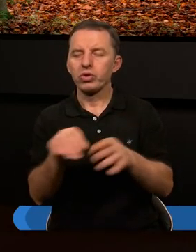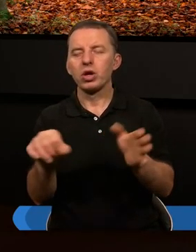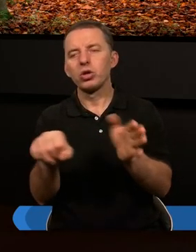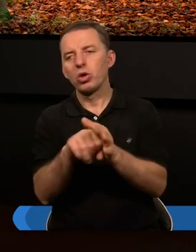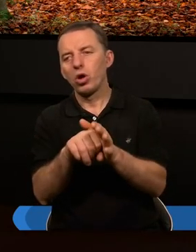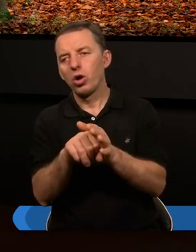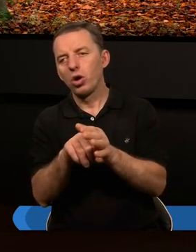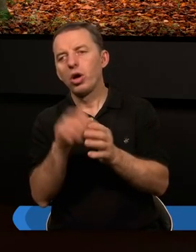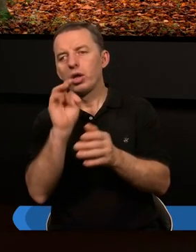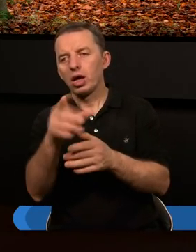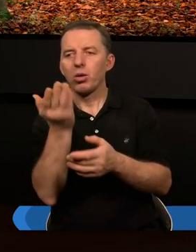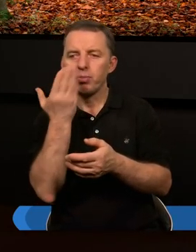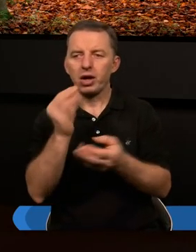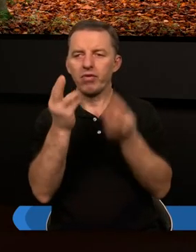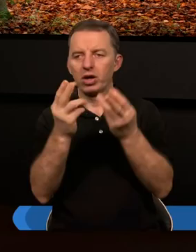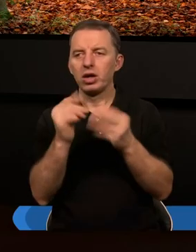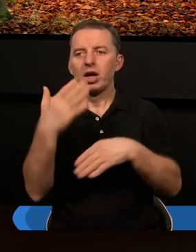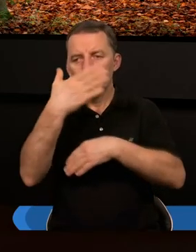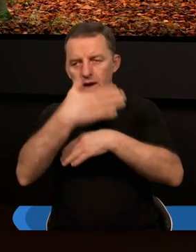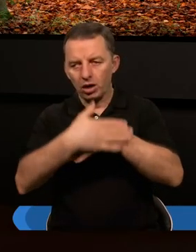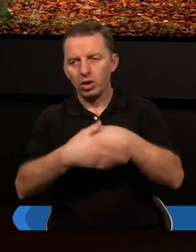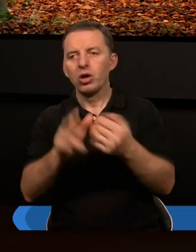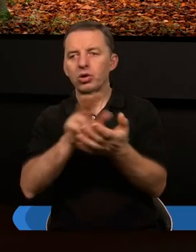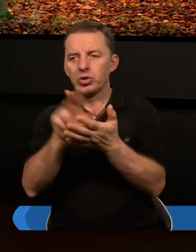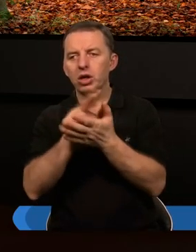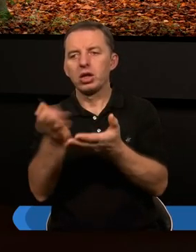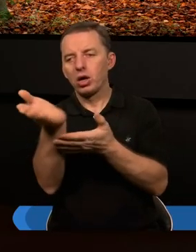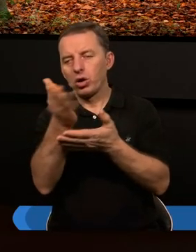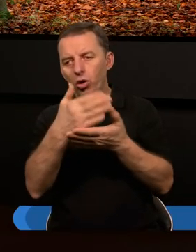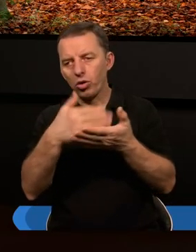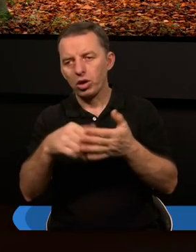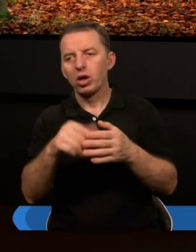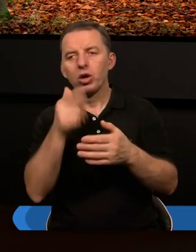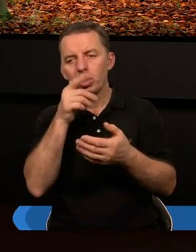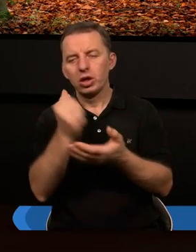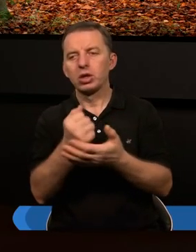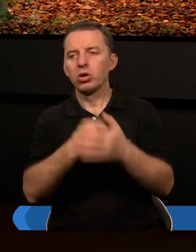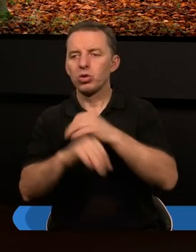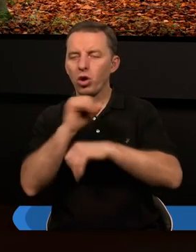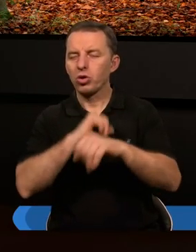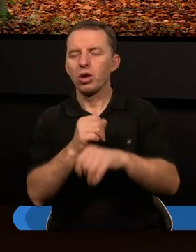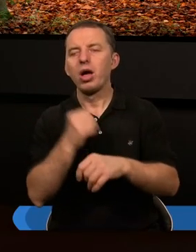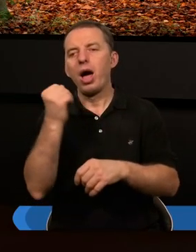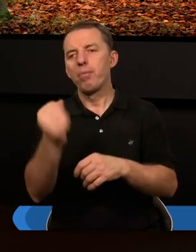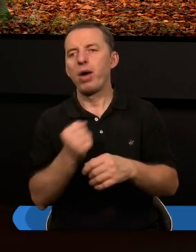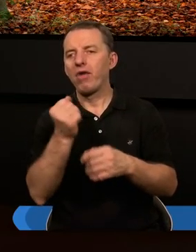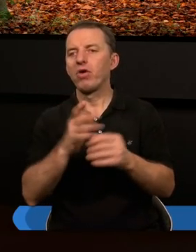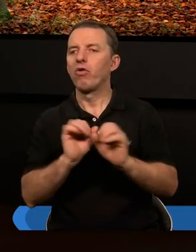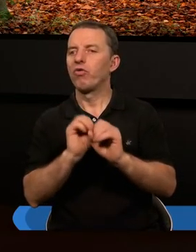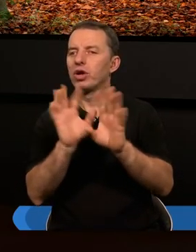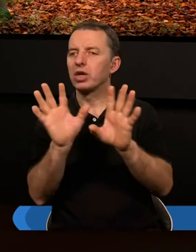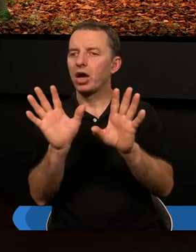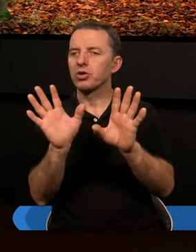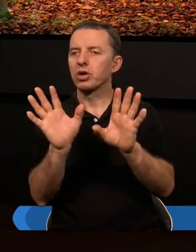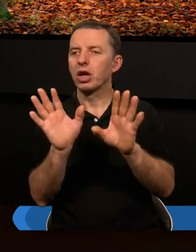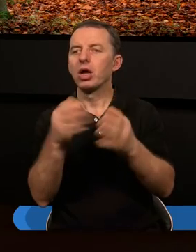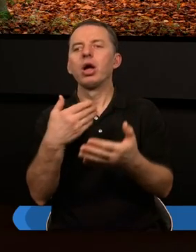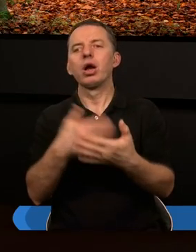takiego bardzo ważnego zakończenia tego trzynastego rozdziału Listu do Rzymian, gdzie Paweł wyjaśnia,